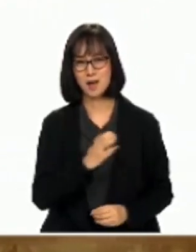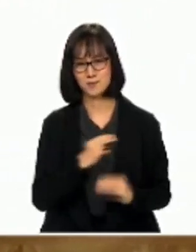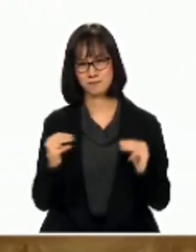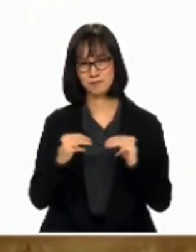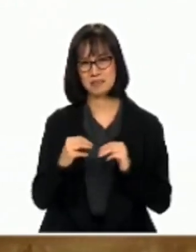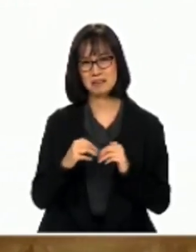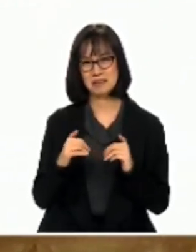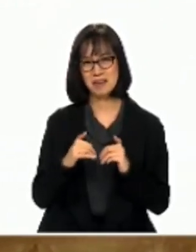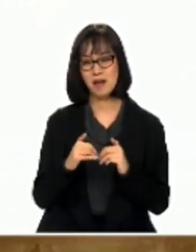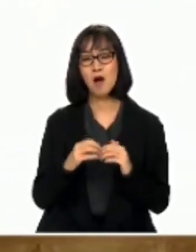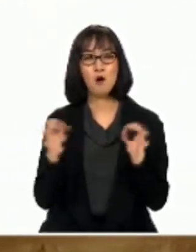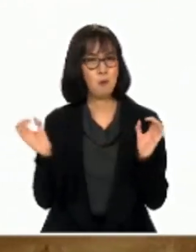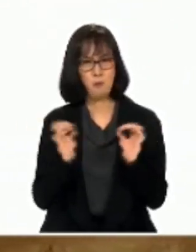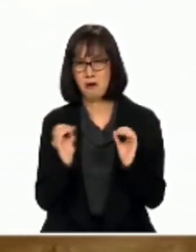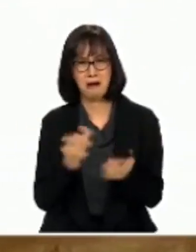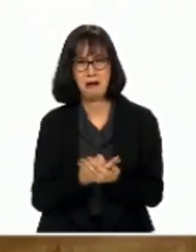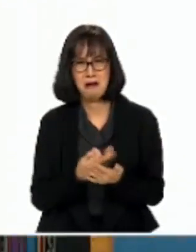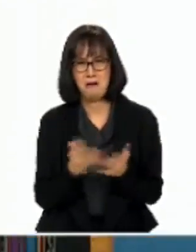walang pera.